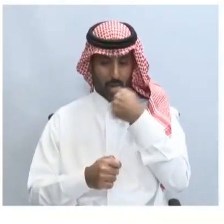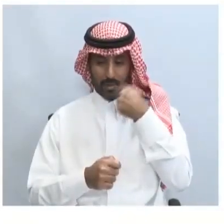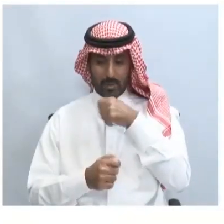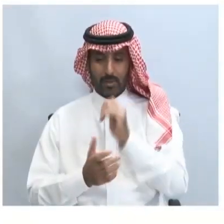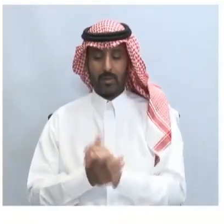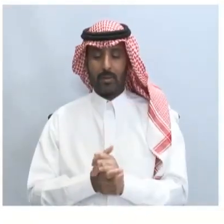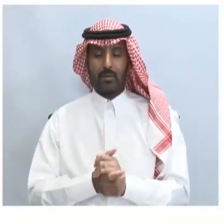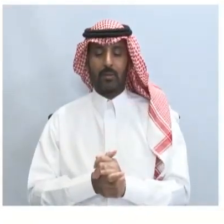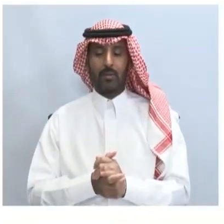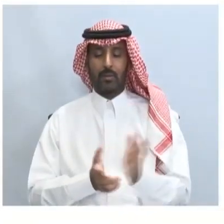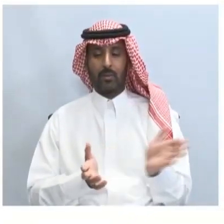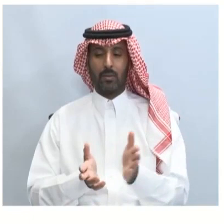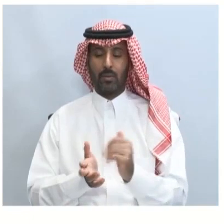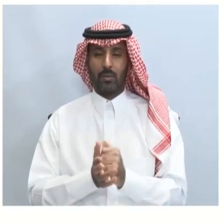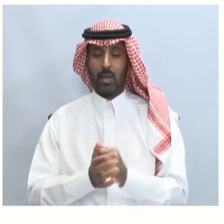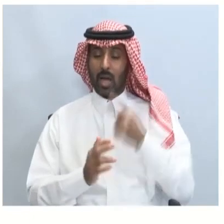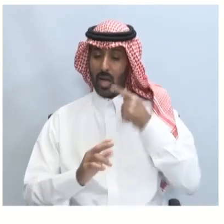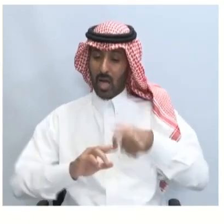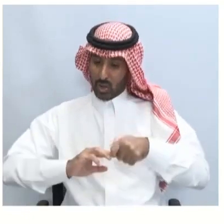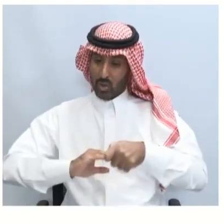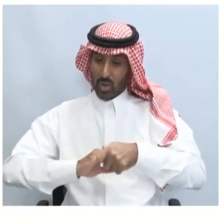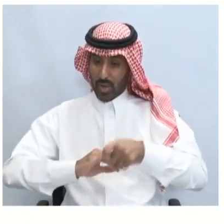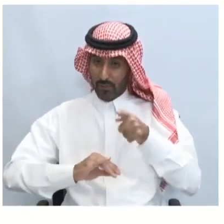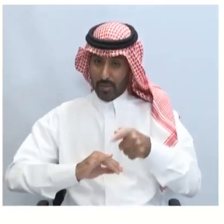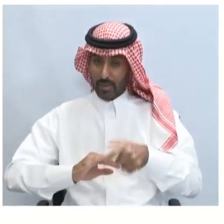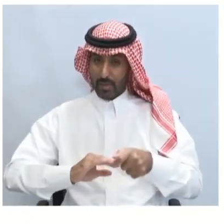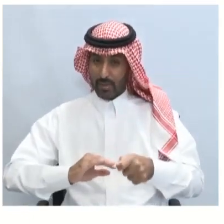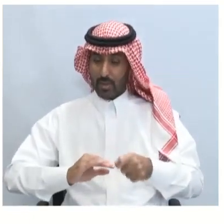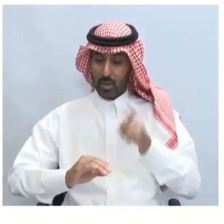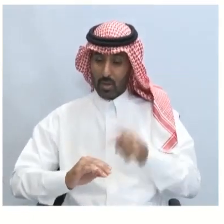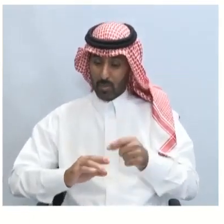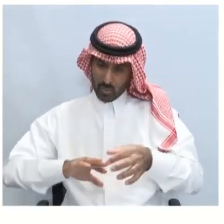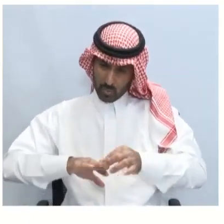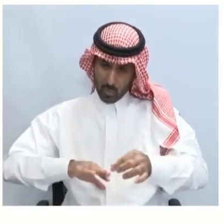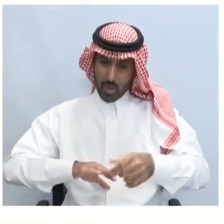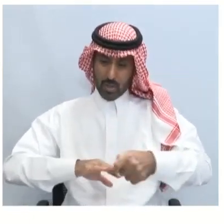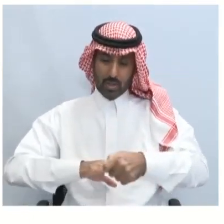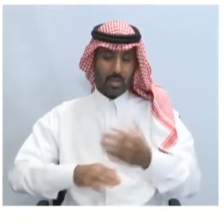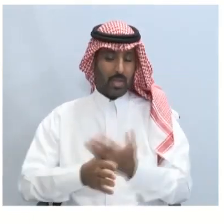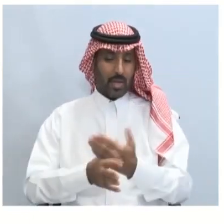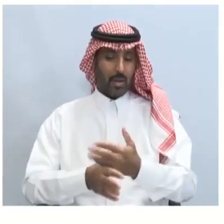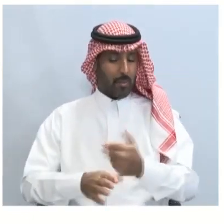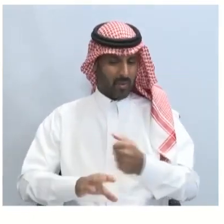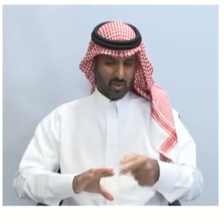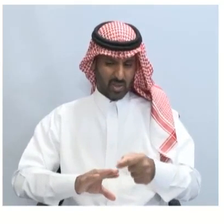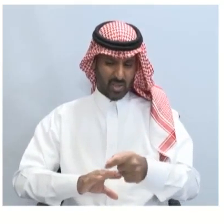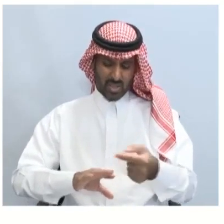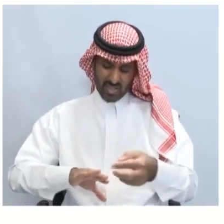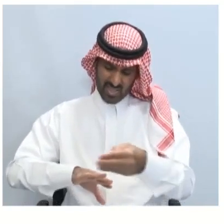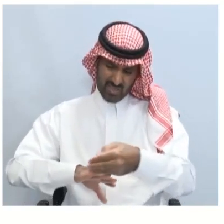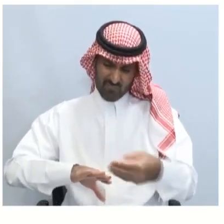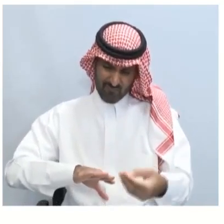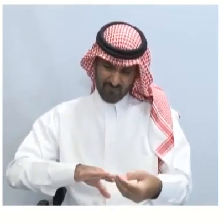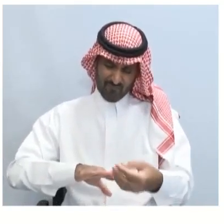والسواك ايضا انني اقص اظفاري كلما طالت لانني اذا لم اقص اظفاري